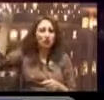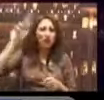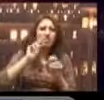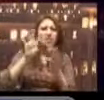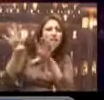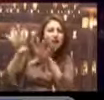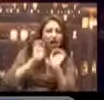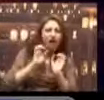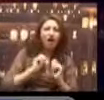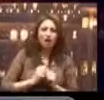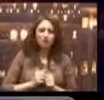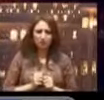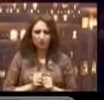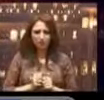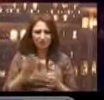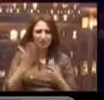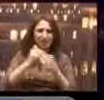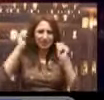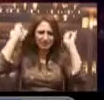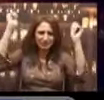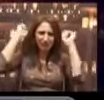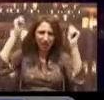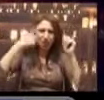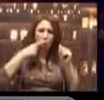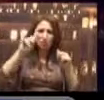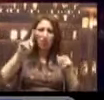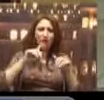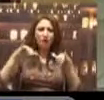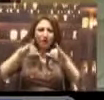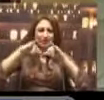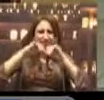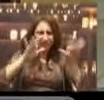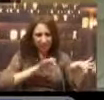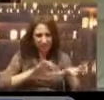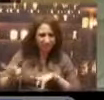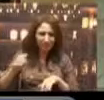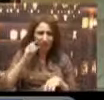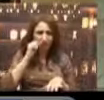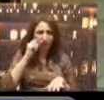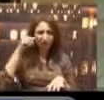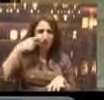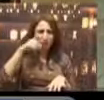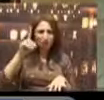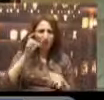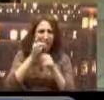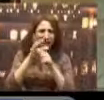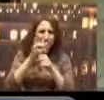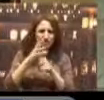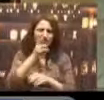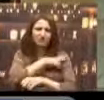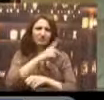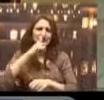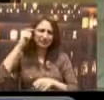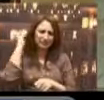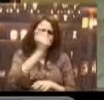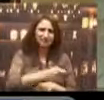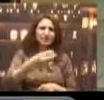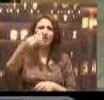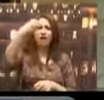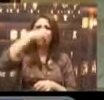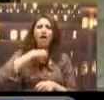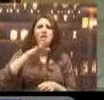وبدات، وهو كان شراره الثوره على الانترنت وعلى الجروبس بتاع الفيسبوك، فطبعا في تشابه فظيع جدا.